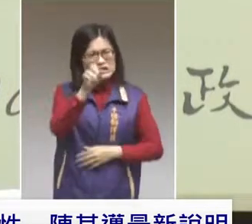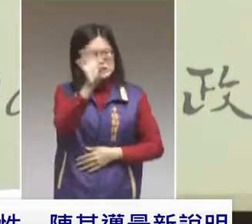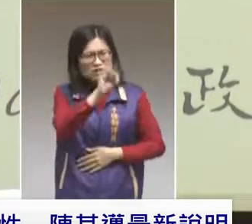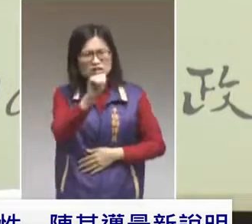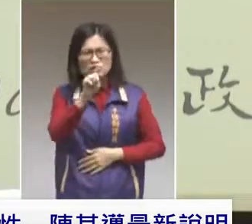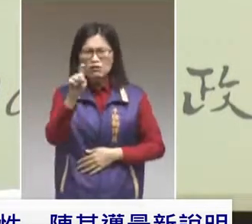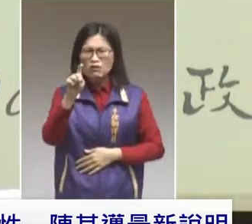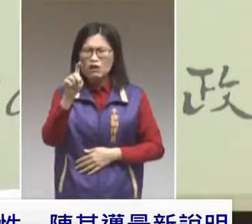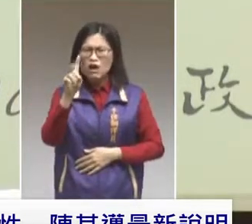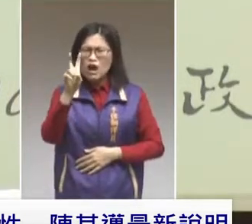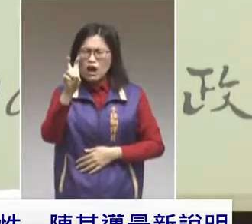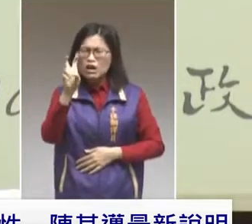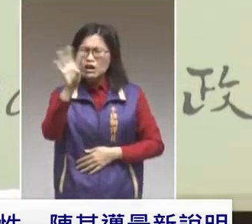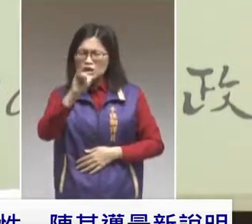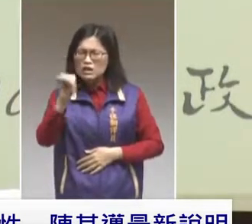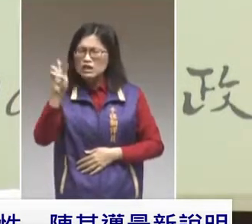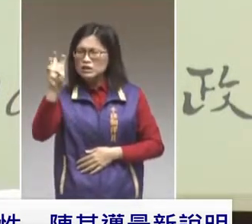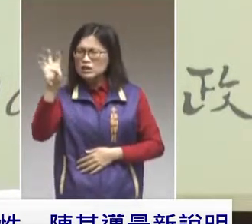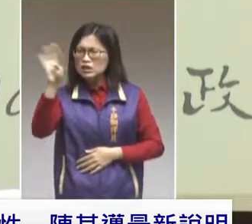概从